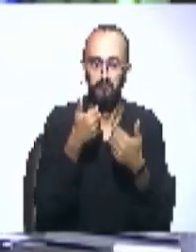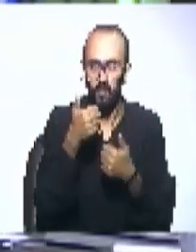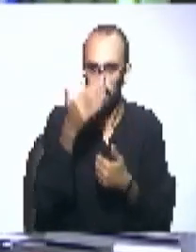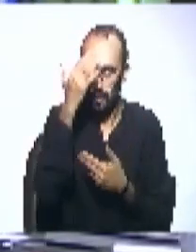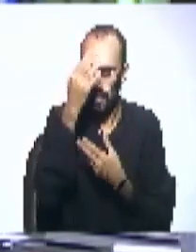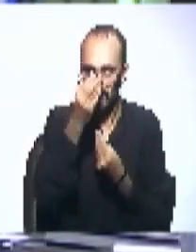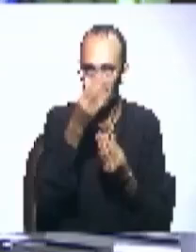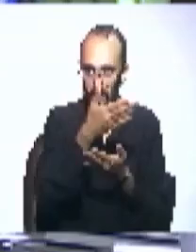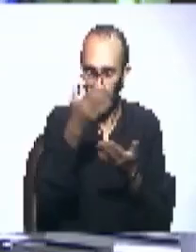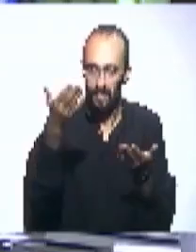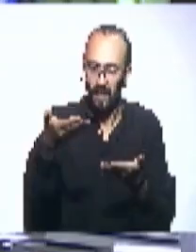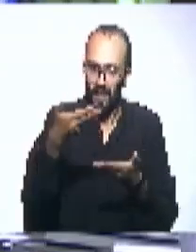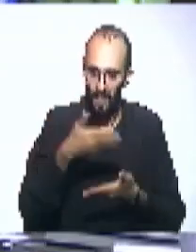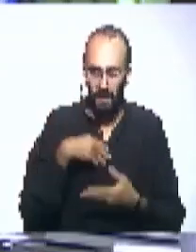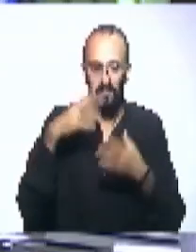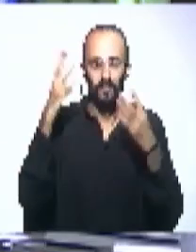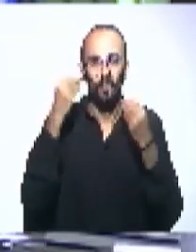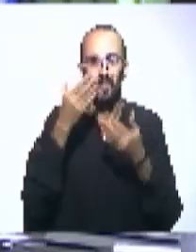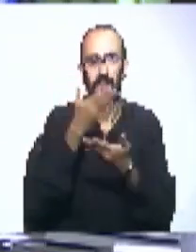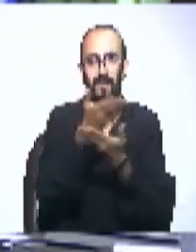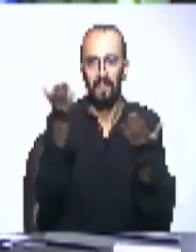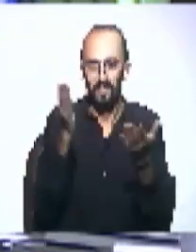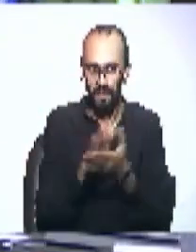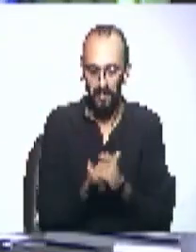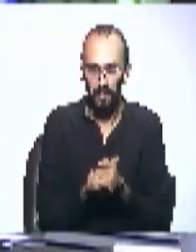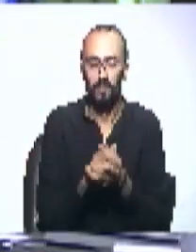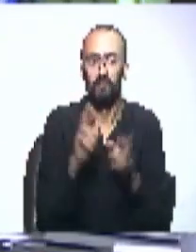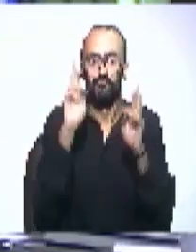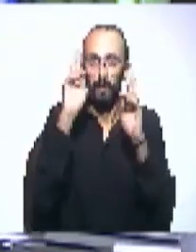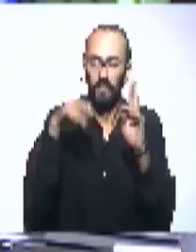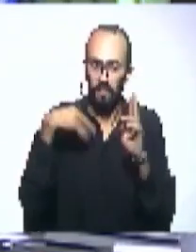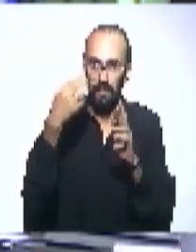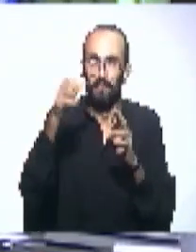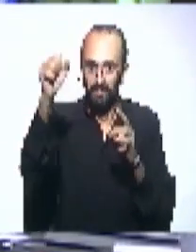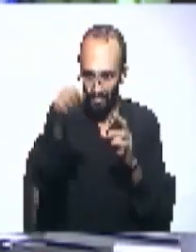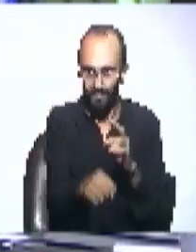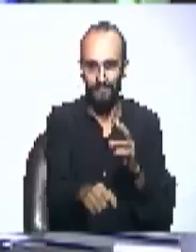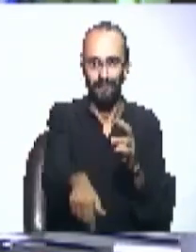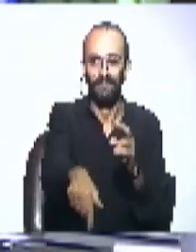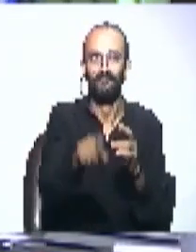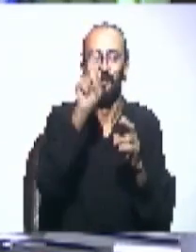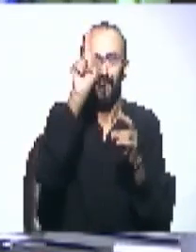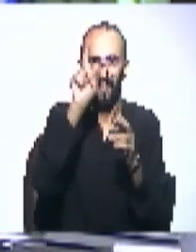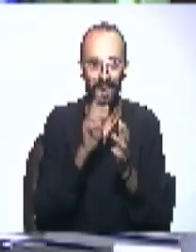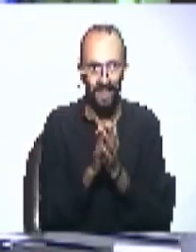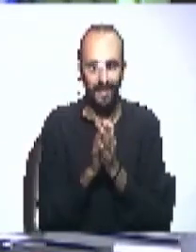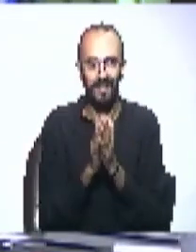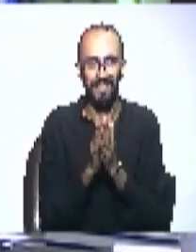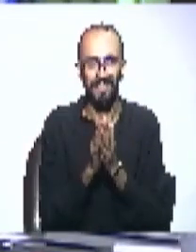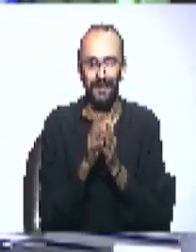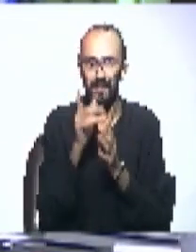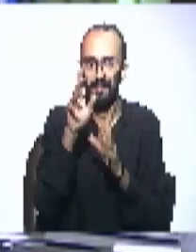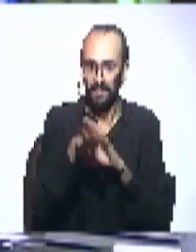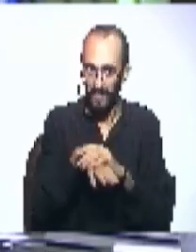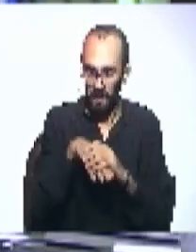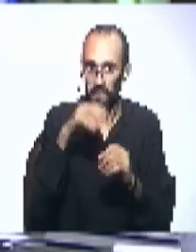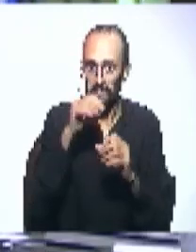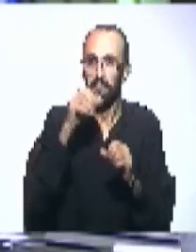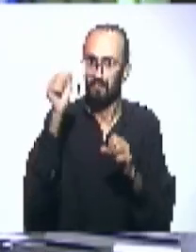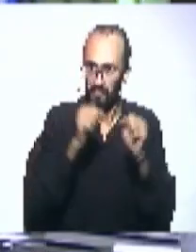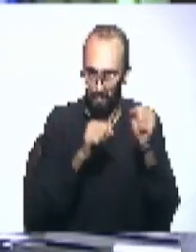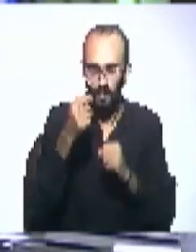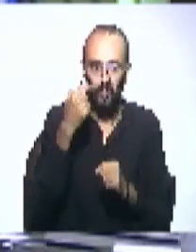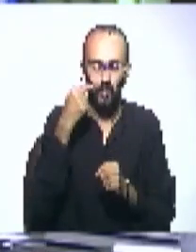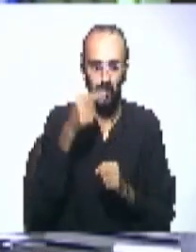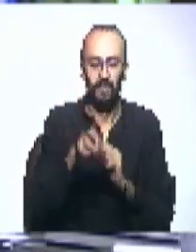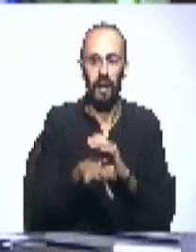معانا. أهلا بيكم، مبسوط منكم جدا. إن شاء الله هنجيبكم معانا هنا، تابعونا. كل اللي بيشتغل صنف من اللي احنا بنشتغله هنخليه